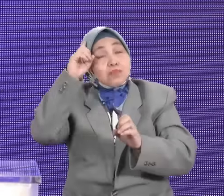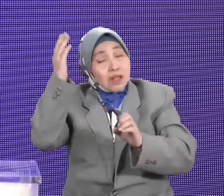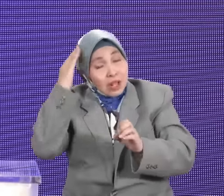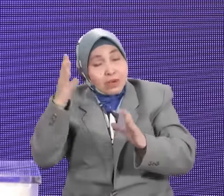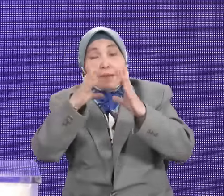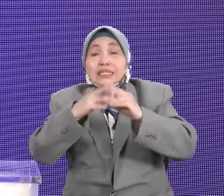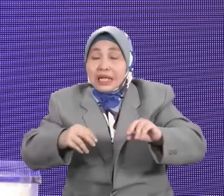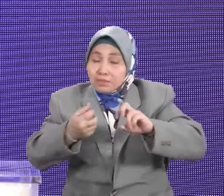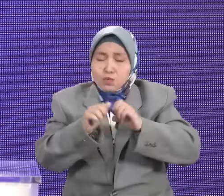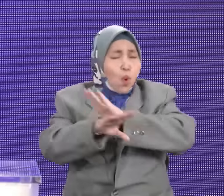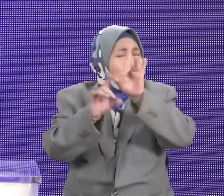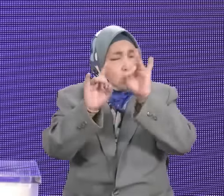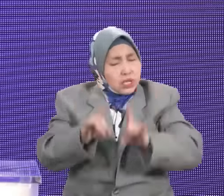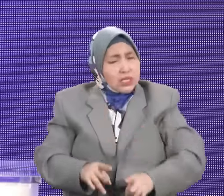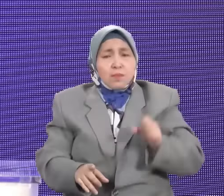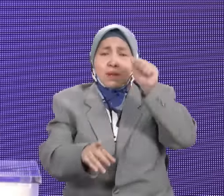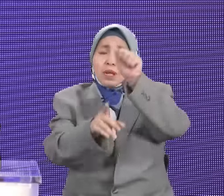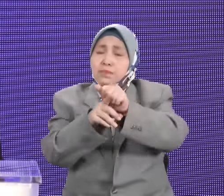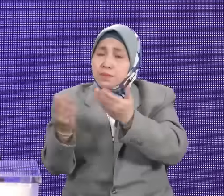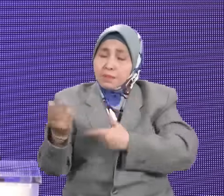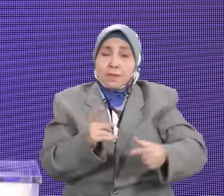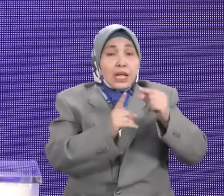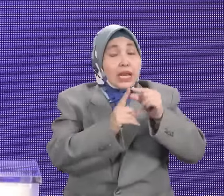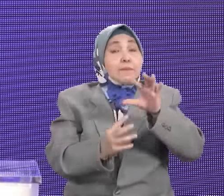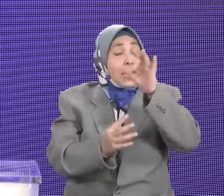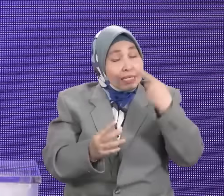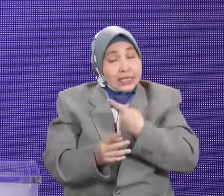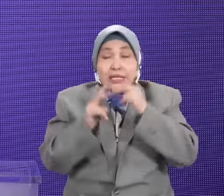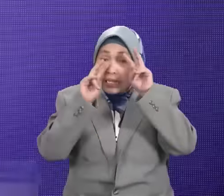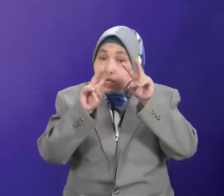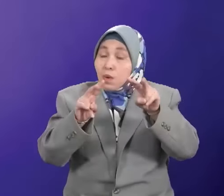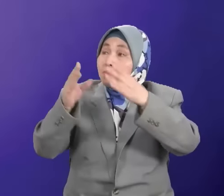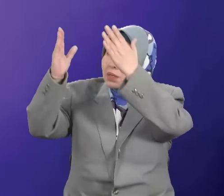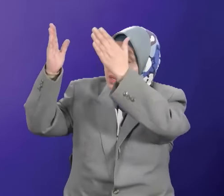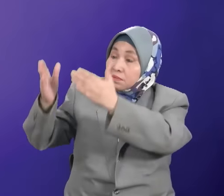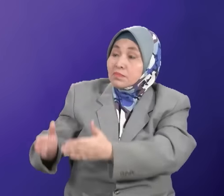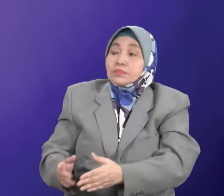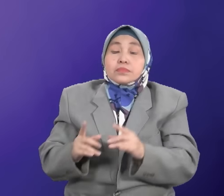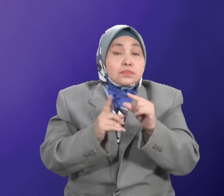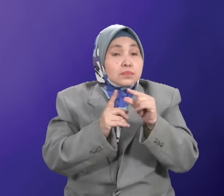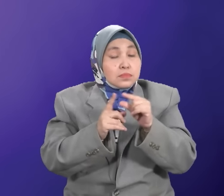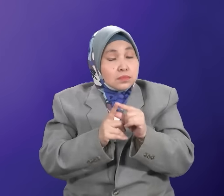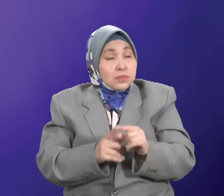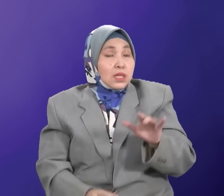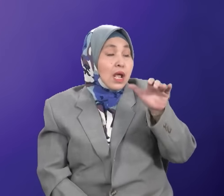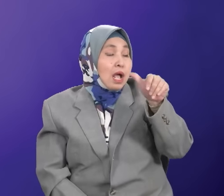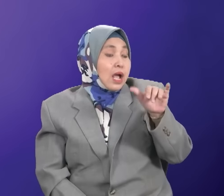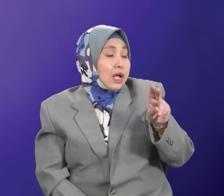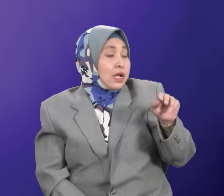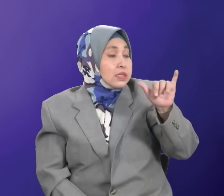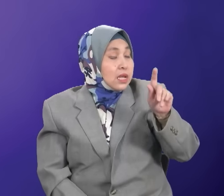ujian masalah yang melanda membawa kepada perkataan pilihan kita pada hari ini kita saksikan yaitu perkataannya ayat